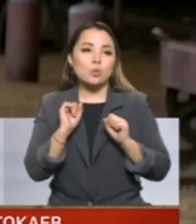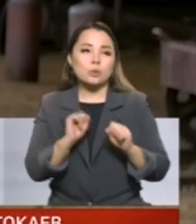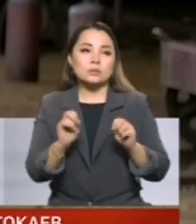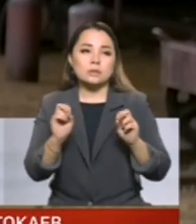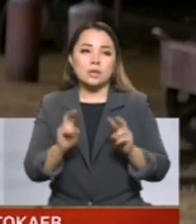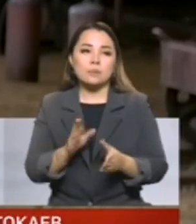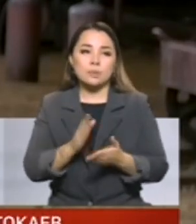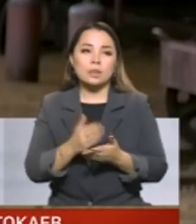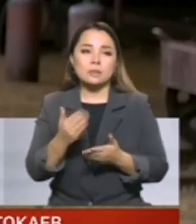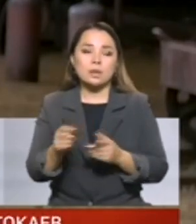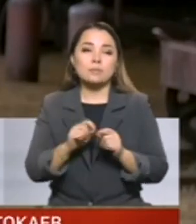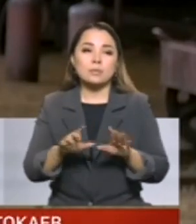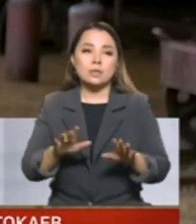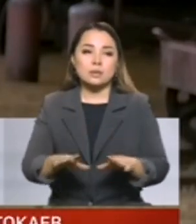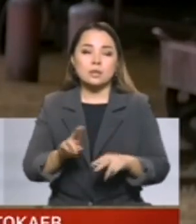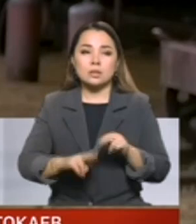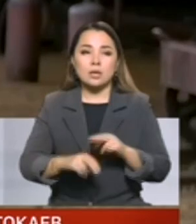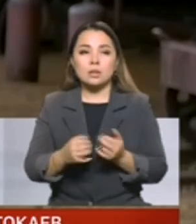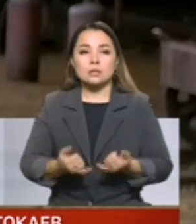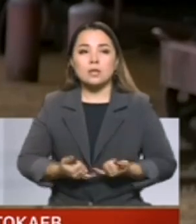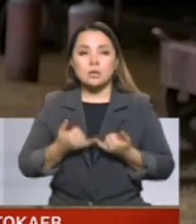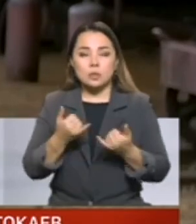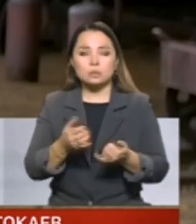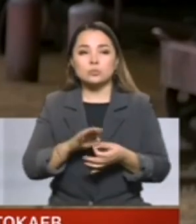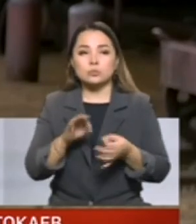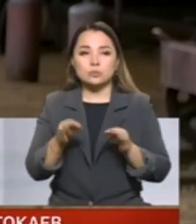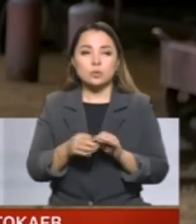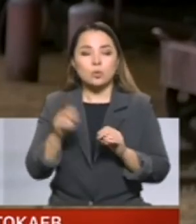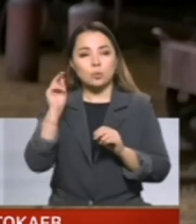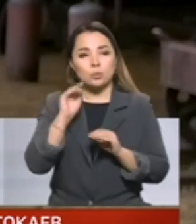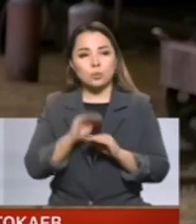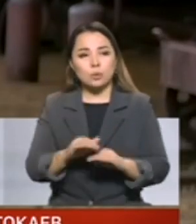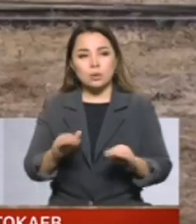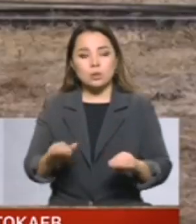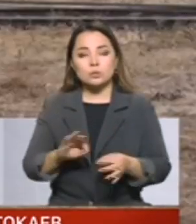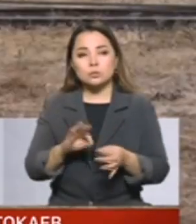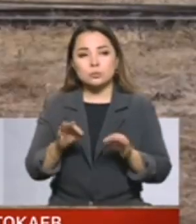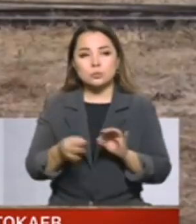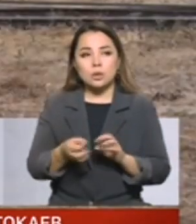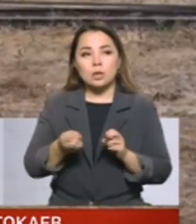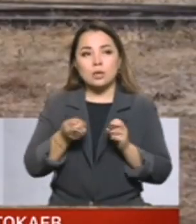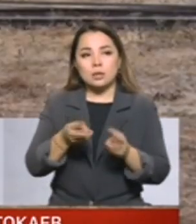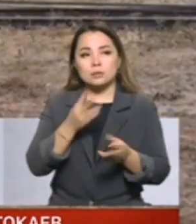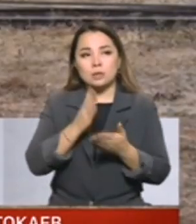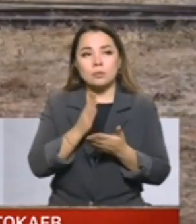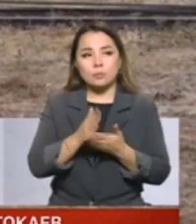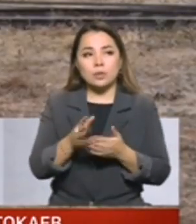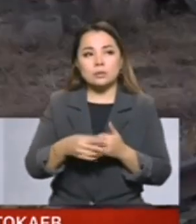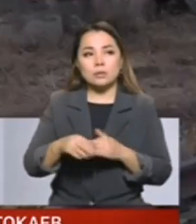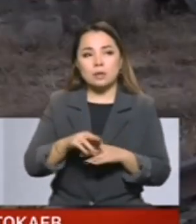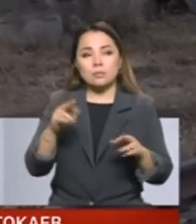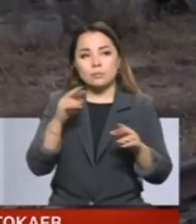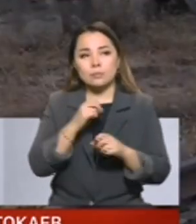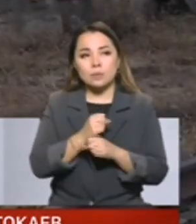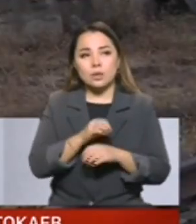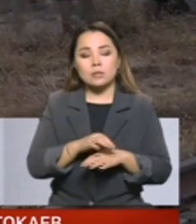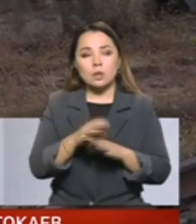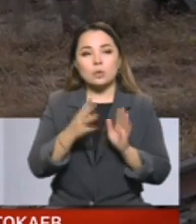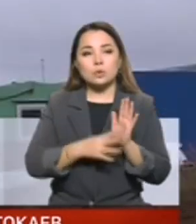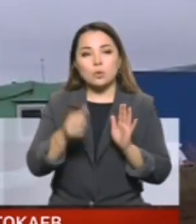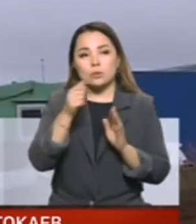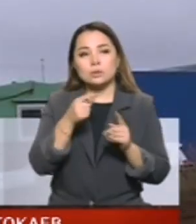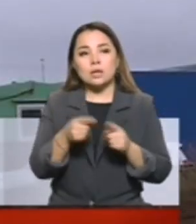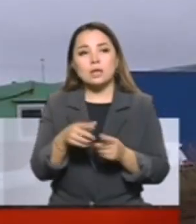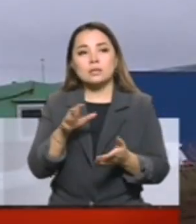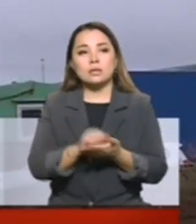кіріп тұр. Бұл жерде мектеп салу мүмкін емес, оқушыларға қауіпті ғой. Бір қызығы, әкімдік жіберген қатты 90 жылға жалға